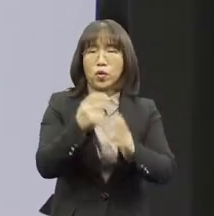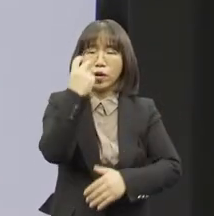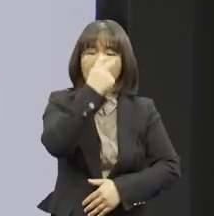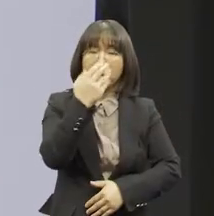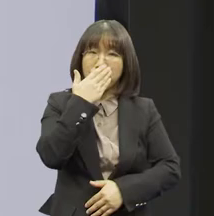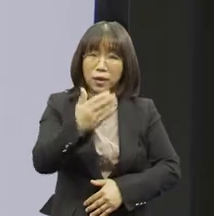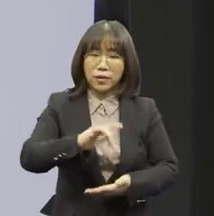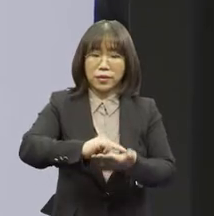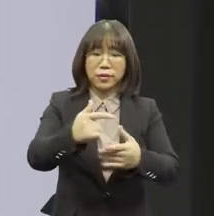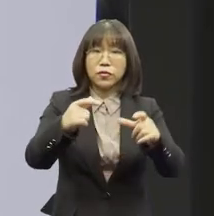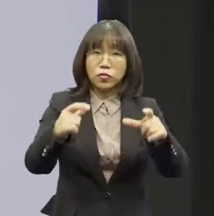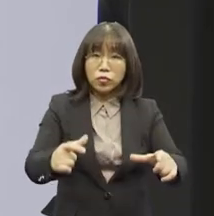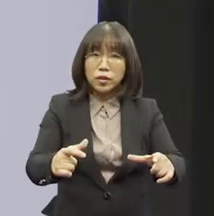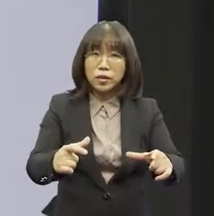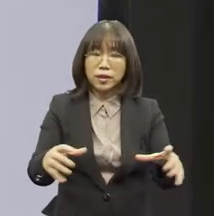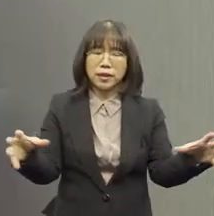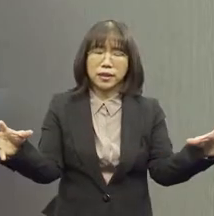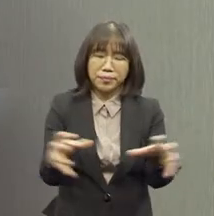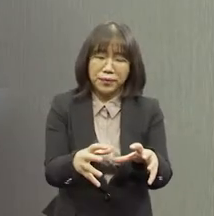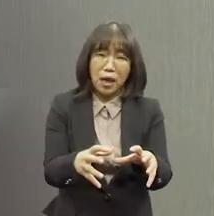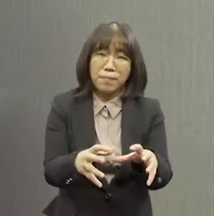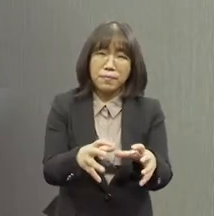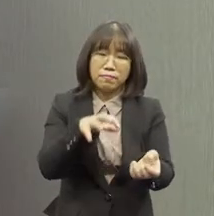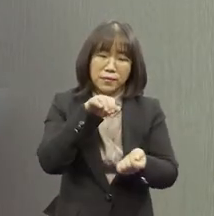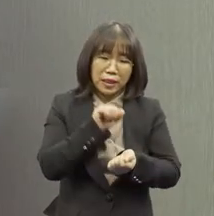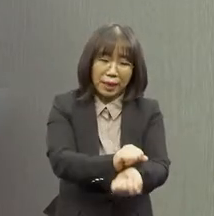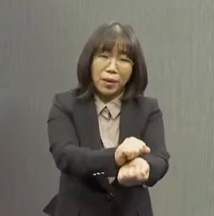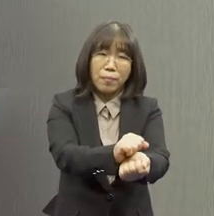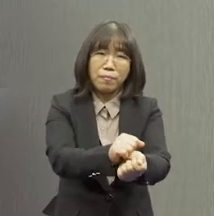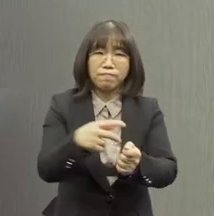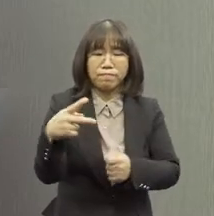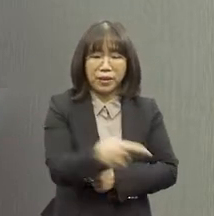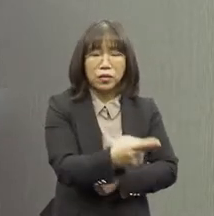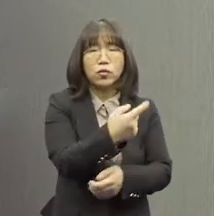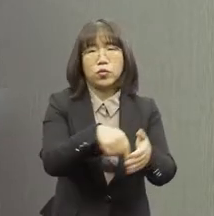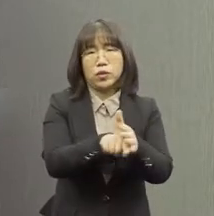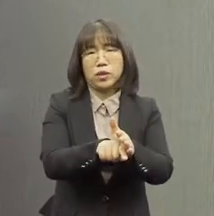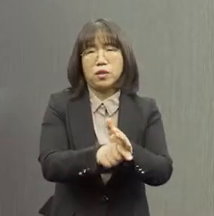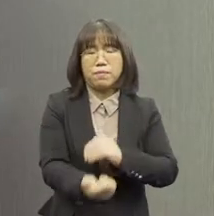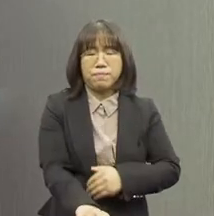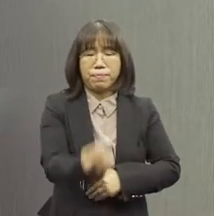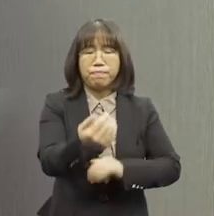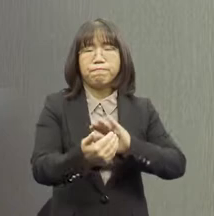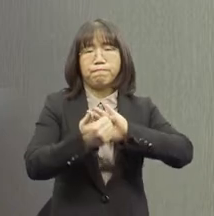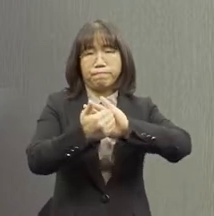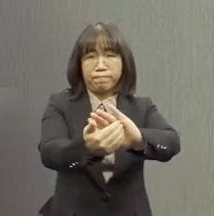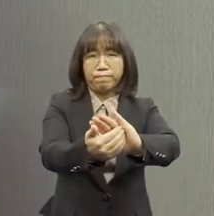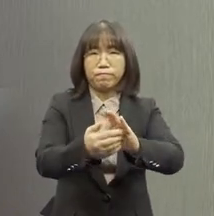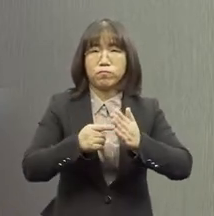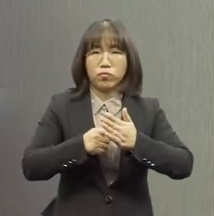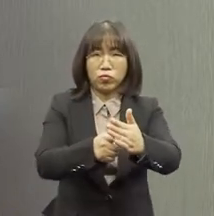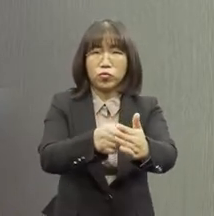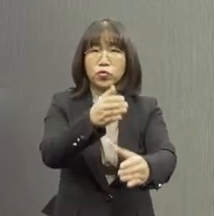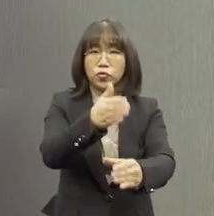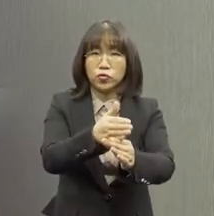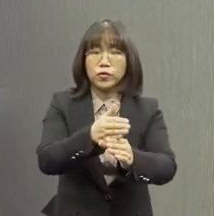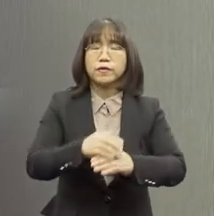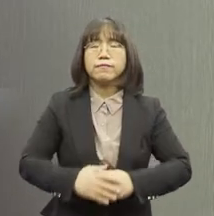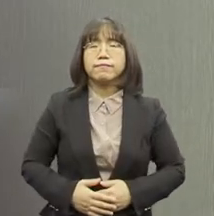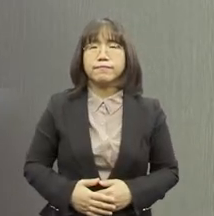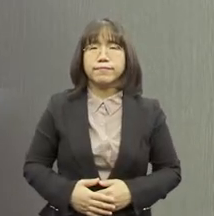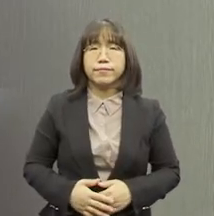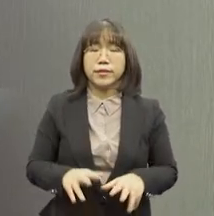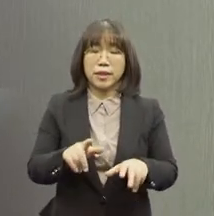있습니다 감속 에서는 집단 감염 의 고리를 차단하기 위해 선제적인 방역대책 을 추진하고